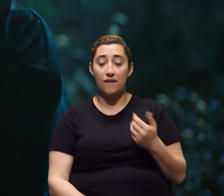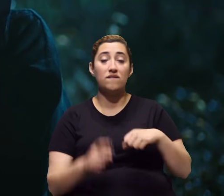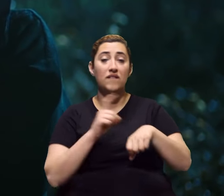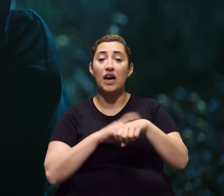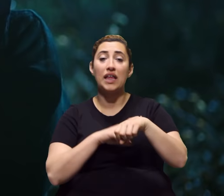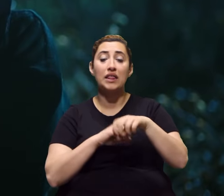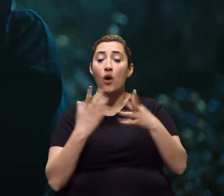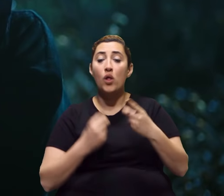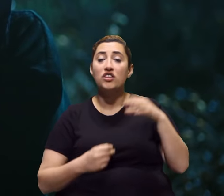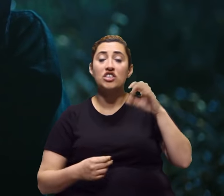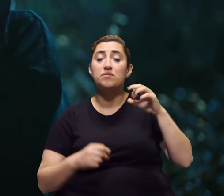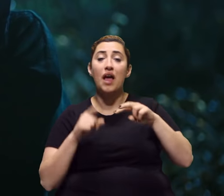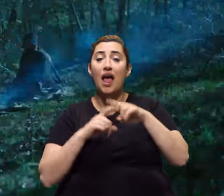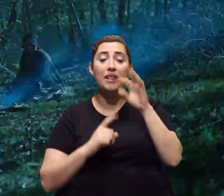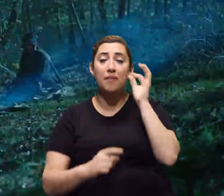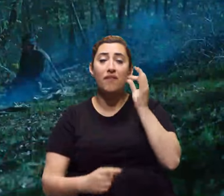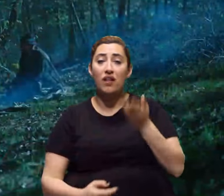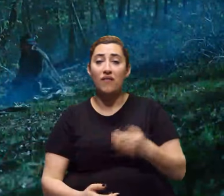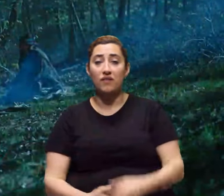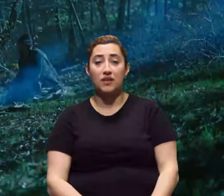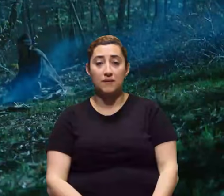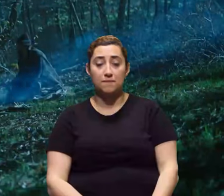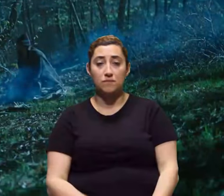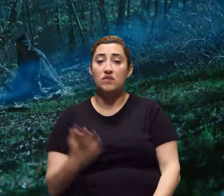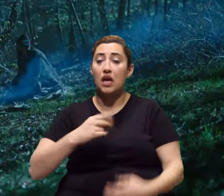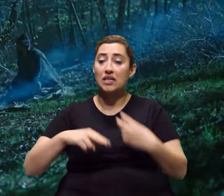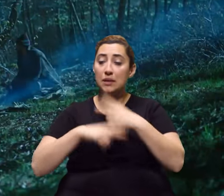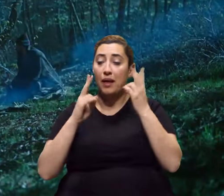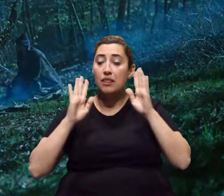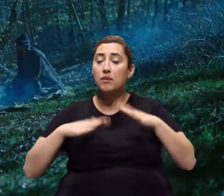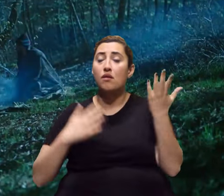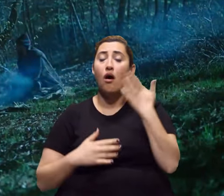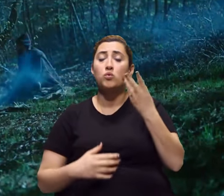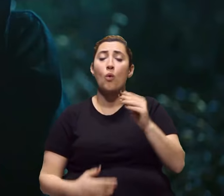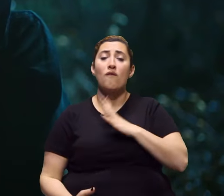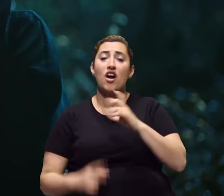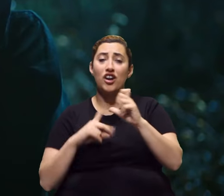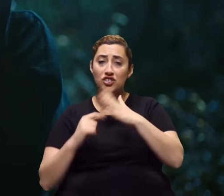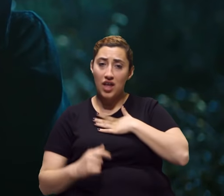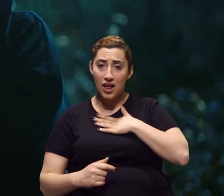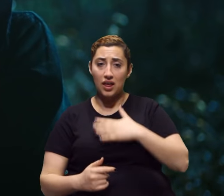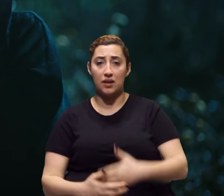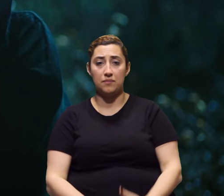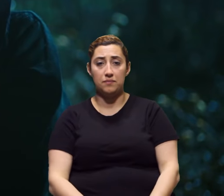Vakit ne vakittir Adem Efendi? Daha sabah namazına çok vardır şeyhim.